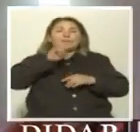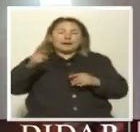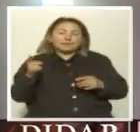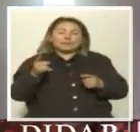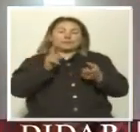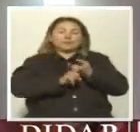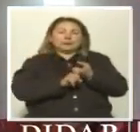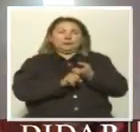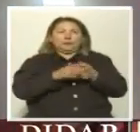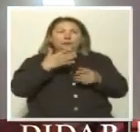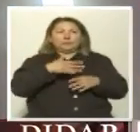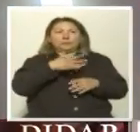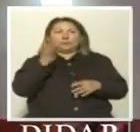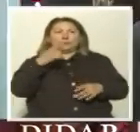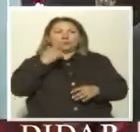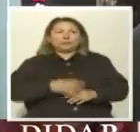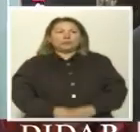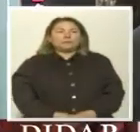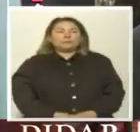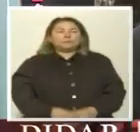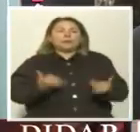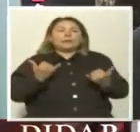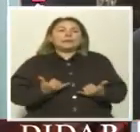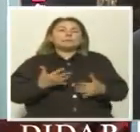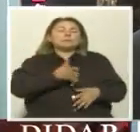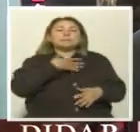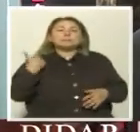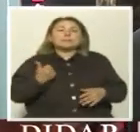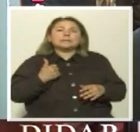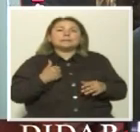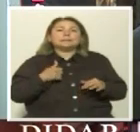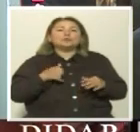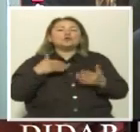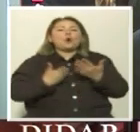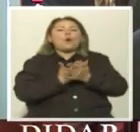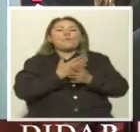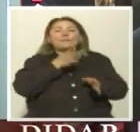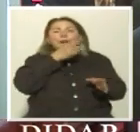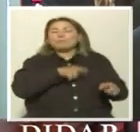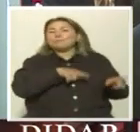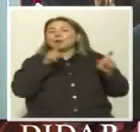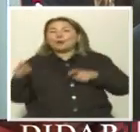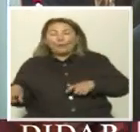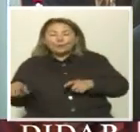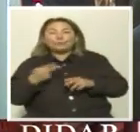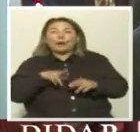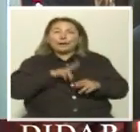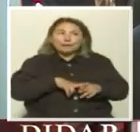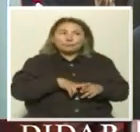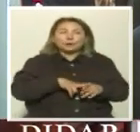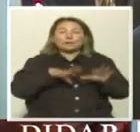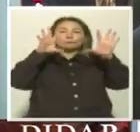саласындағы елеулі жаңалық екенін айтады. Біз қазір цифрлы заманда өмір сүріп келе жатырмыз. Қазір